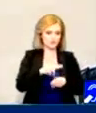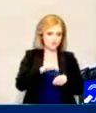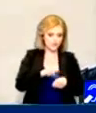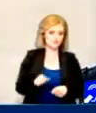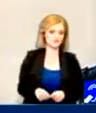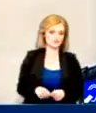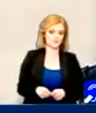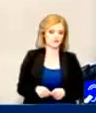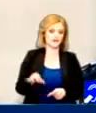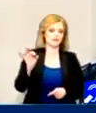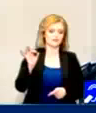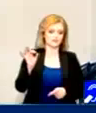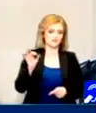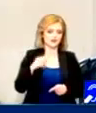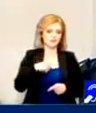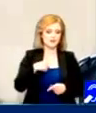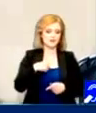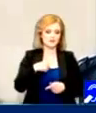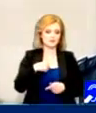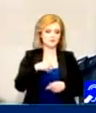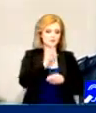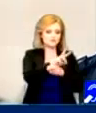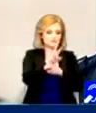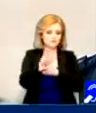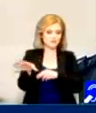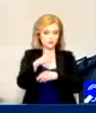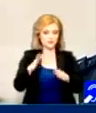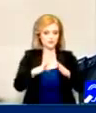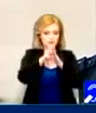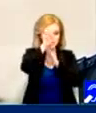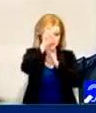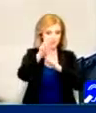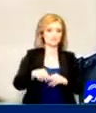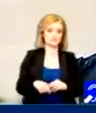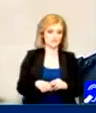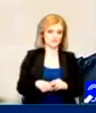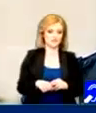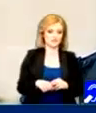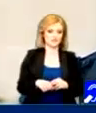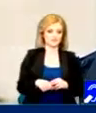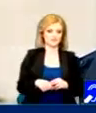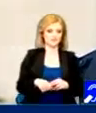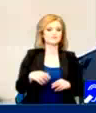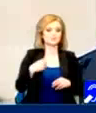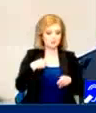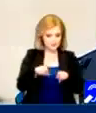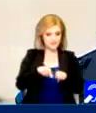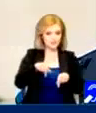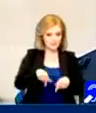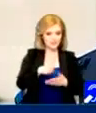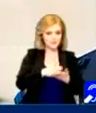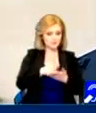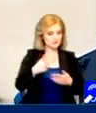și poliția, suntem practic la toate bisericile, suntem în sara, chiar dacă nu ne vede lumea că suntem în uniforme, nu suntem